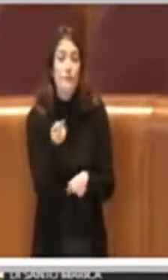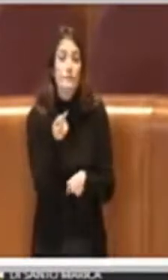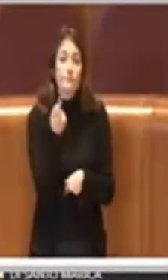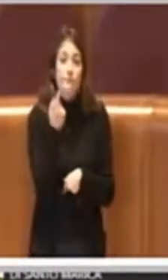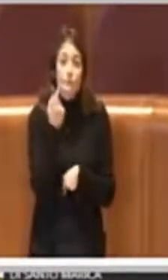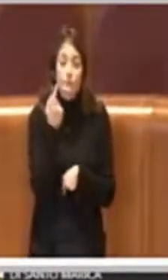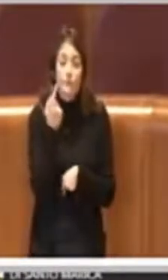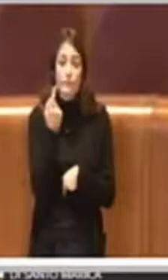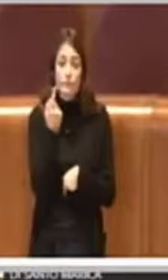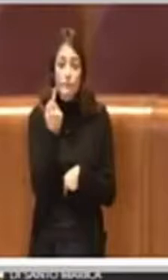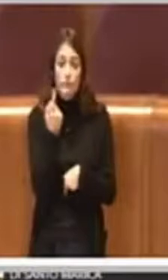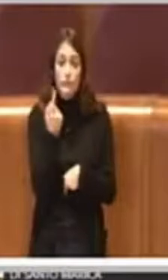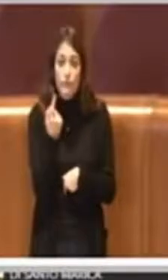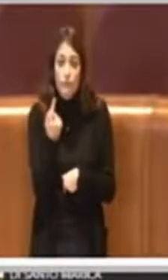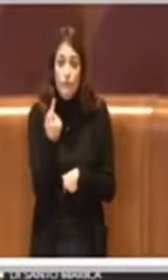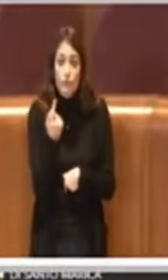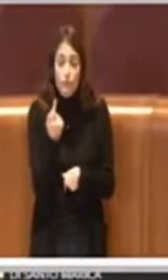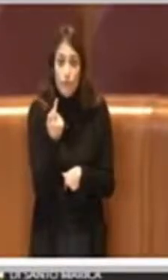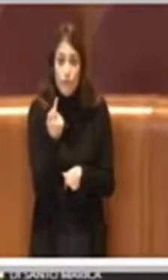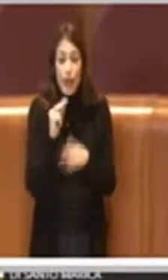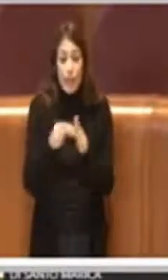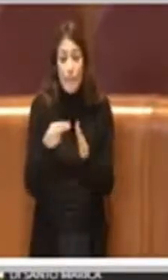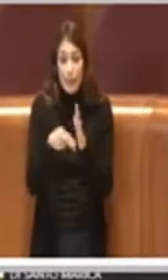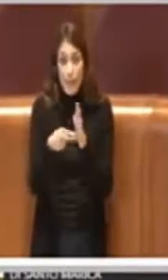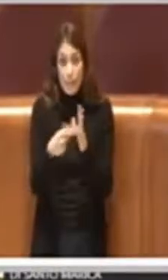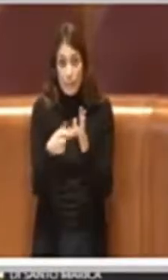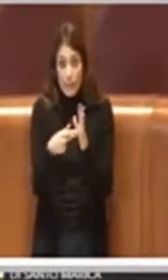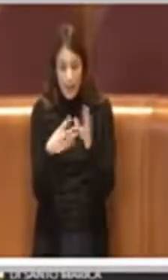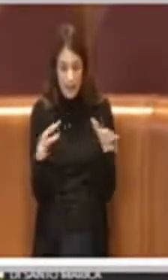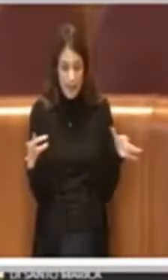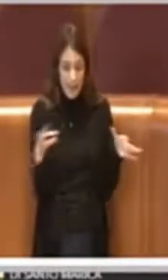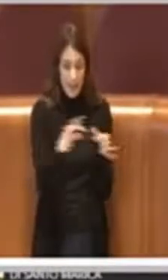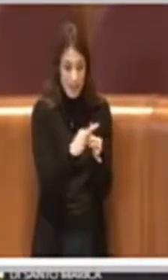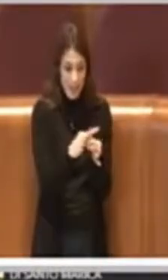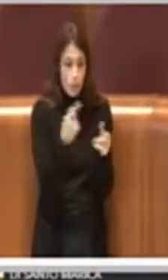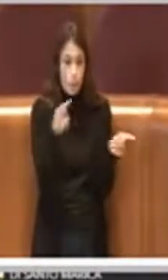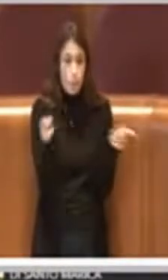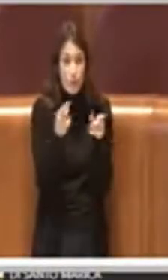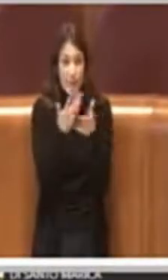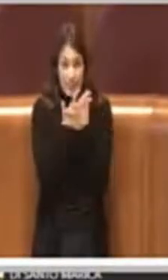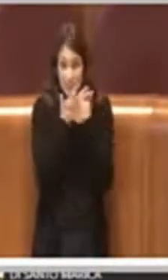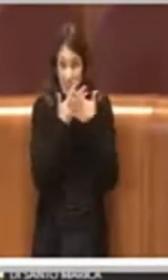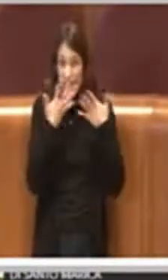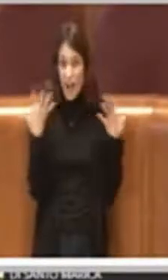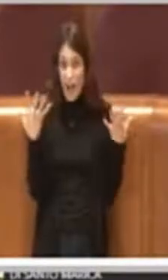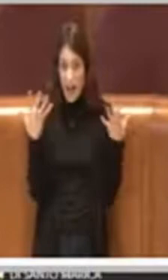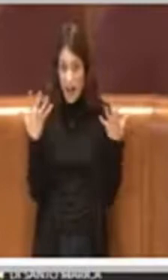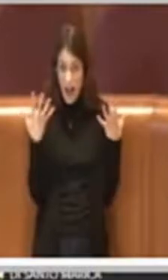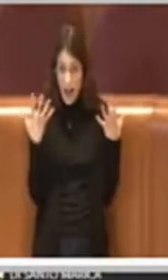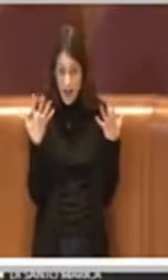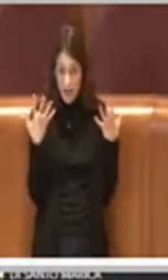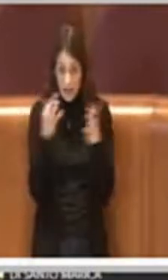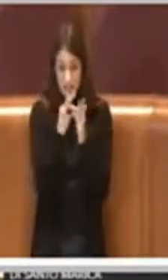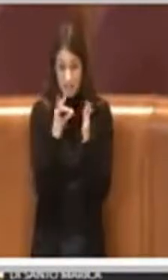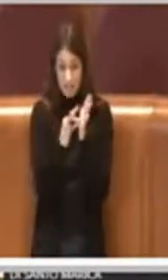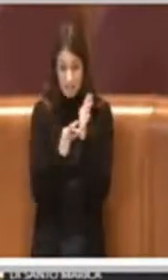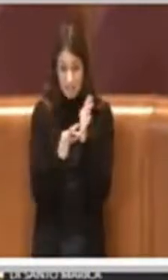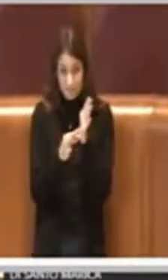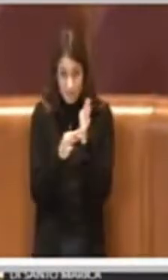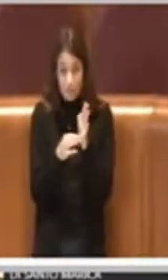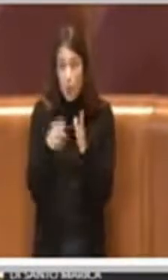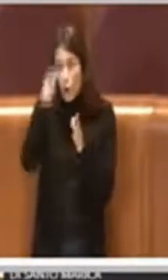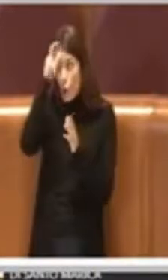una ulteriore insieme di emendamenti quando sono stati chiari tutti gli elementi che il